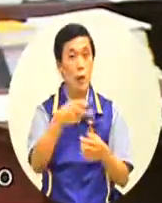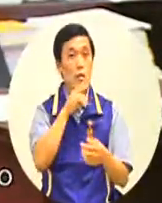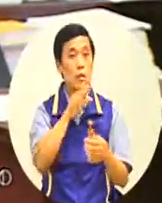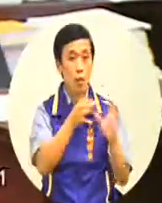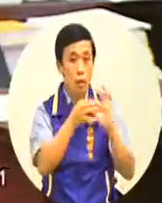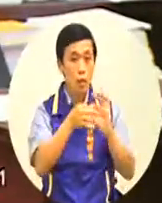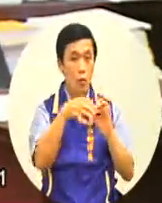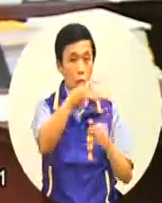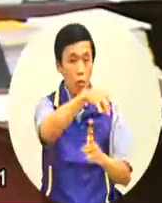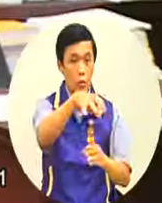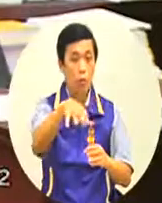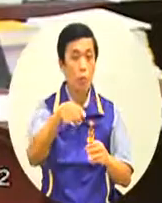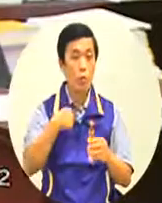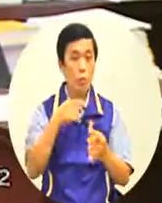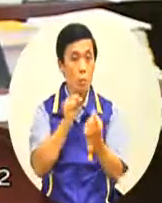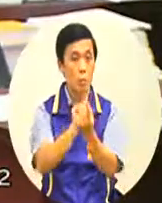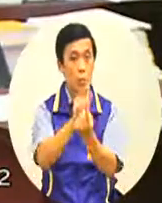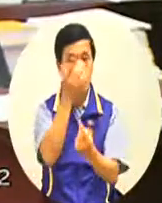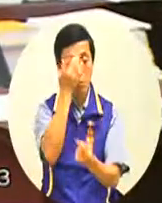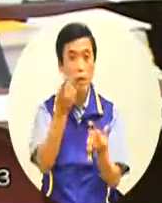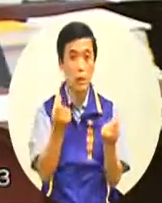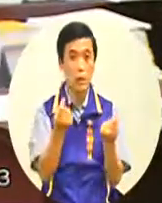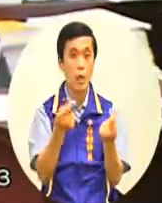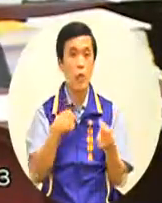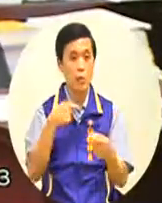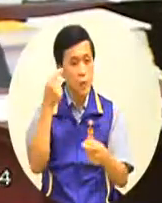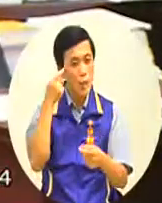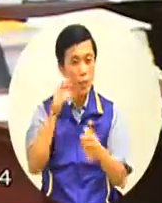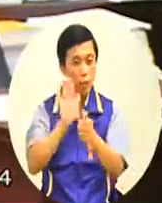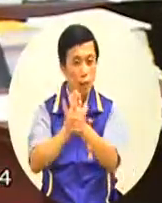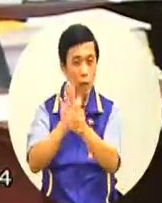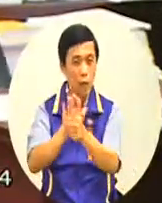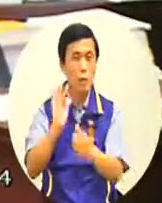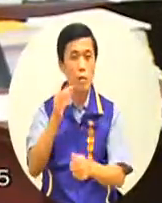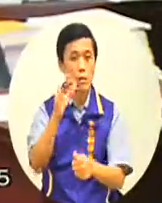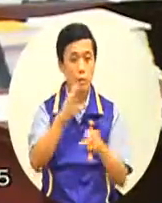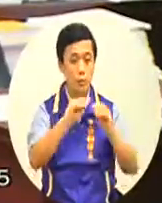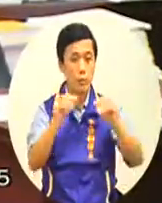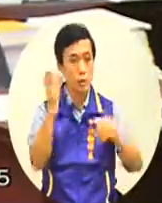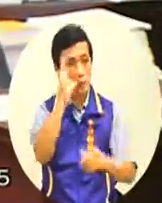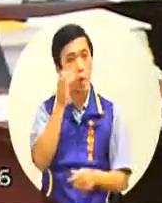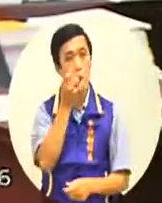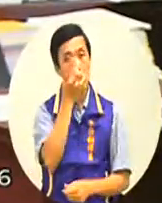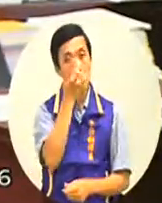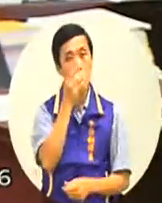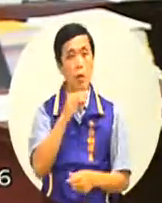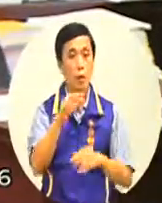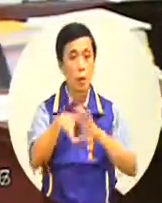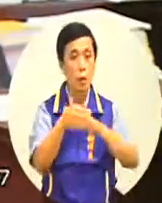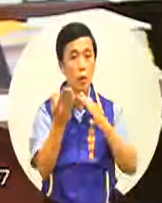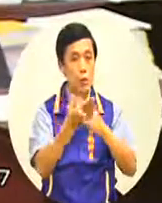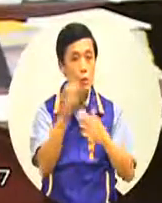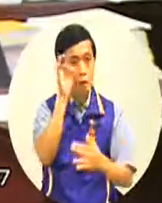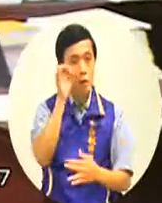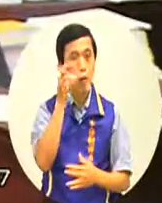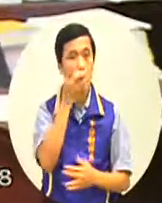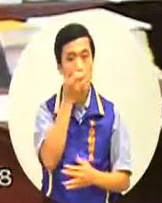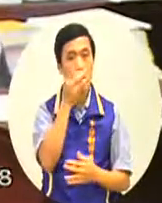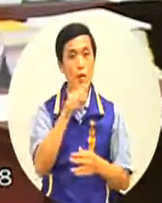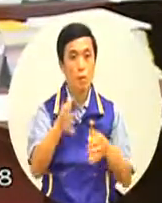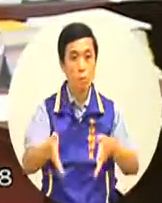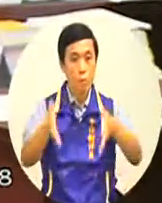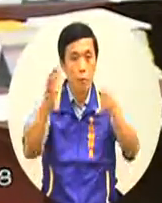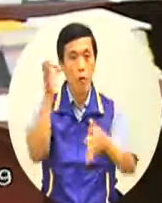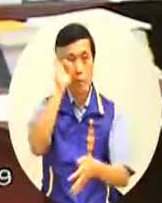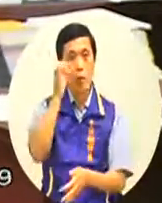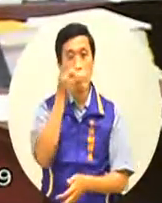实我们都遇到一个，我们很想要做的，不过我们找不到土地。找不空间，找不建筑部可以来这家来使用，所